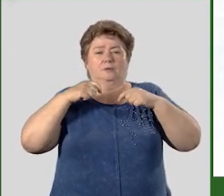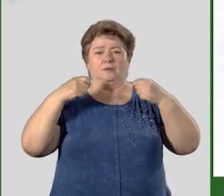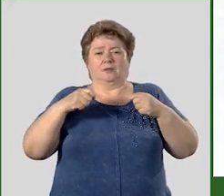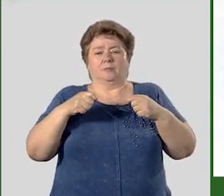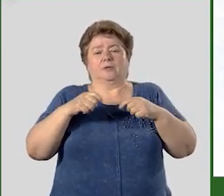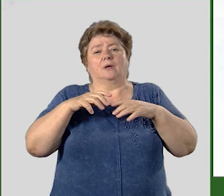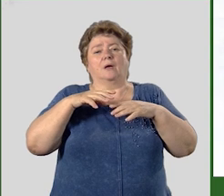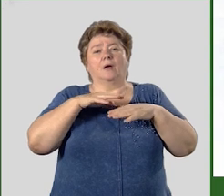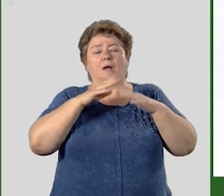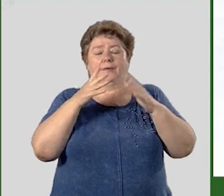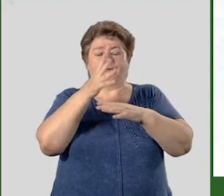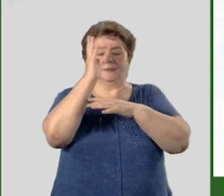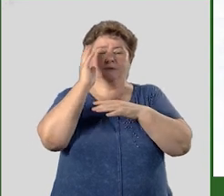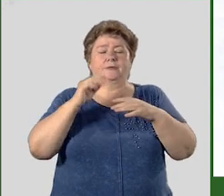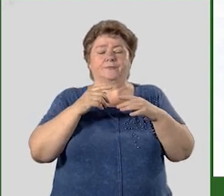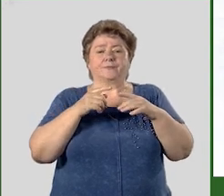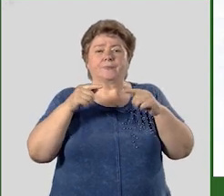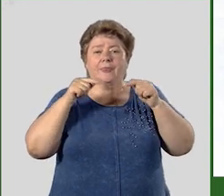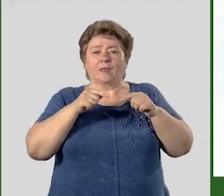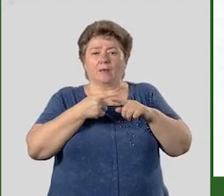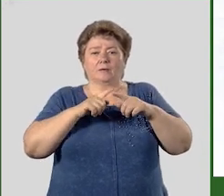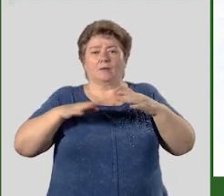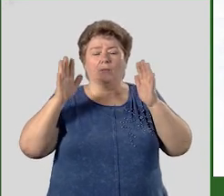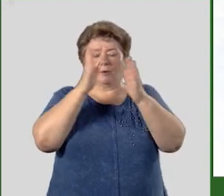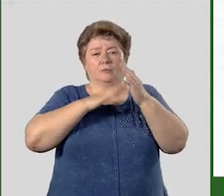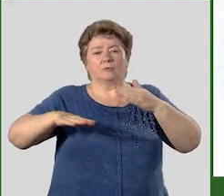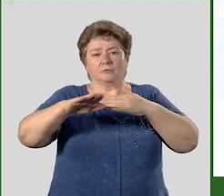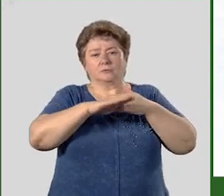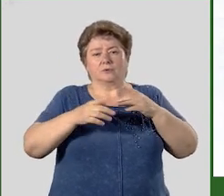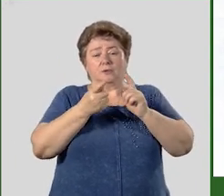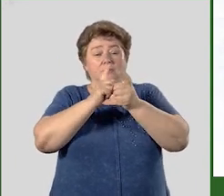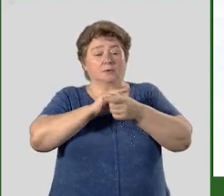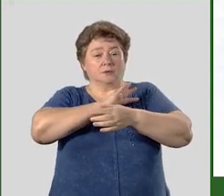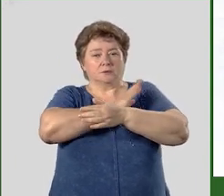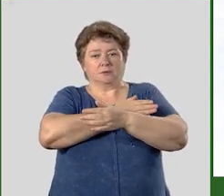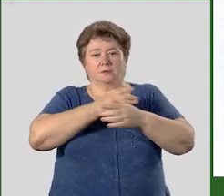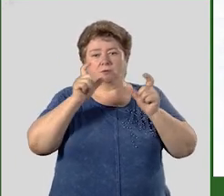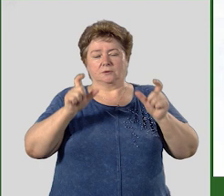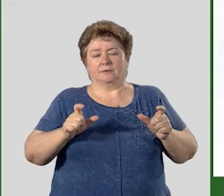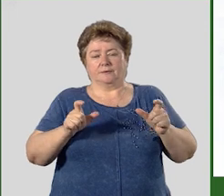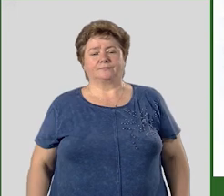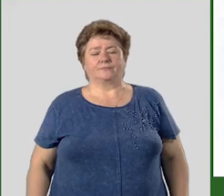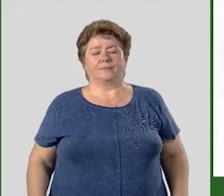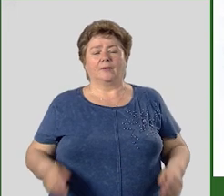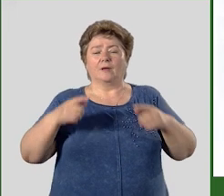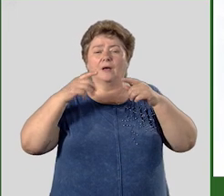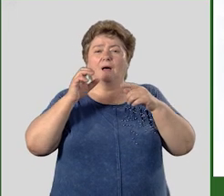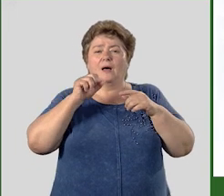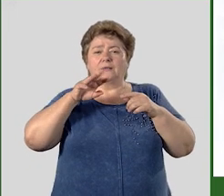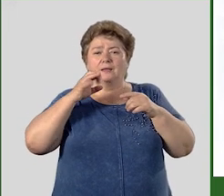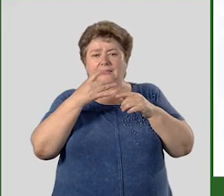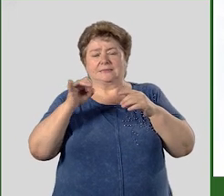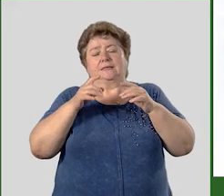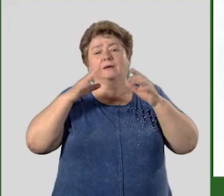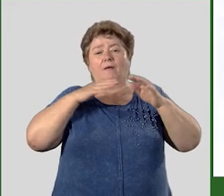леса. Эта природная зона сильно изменена человеком. В Атласских